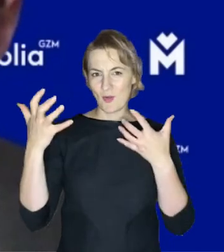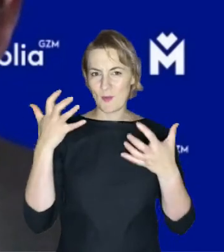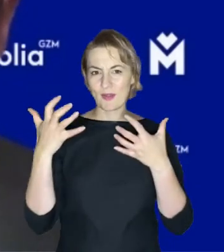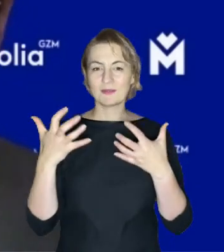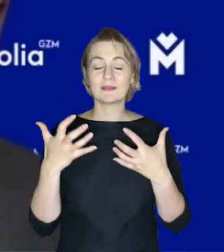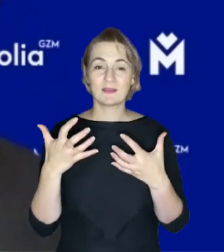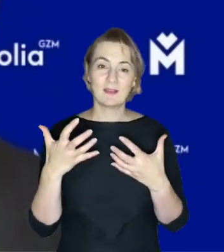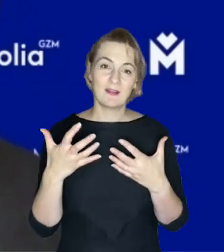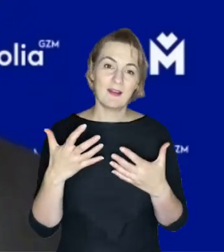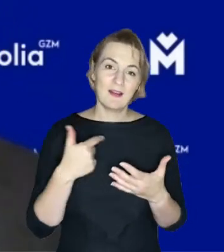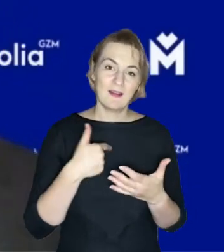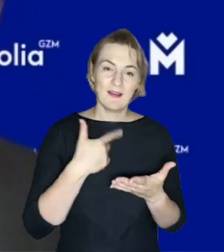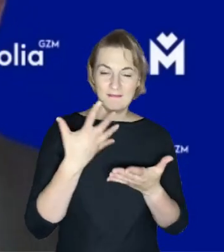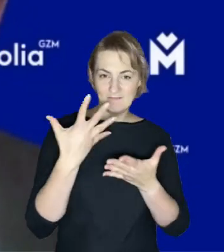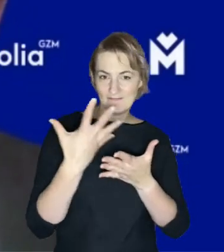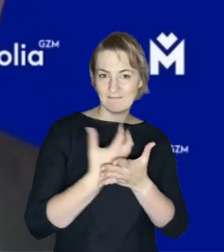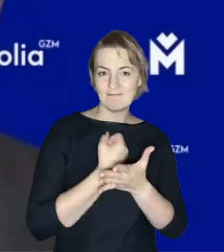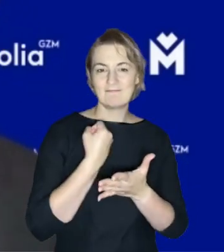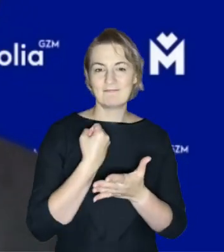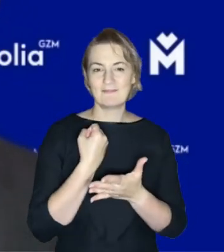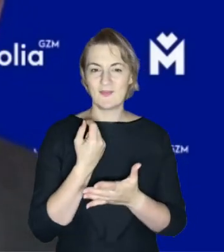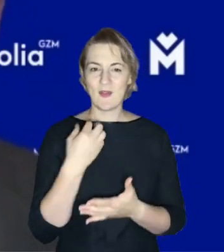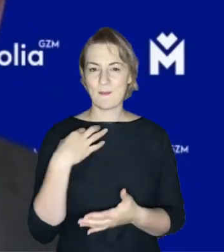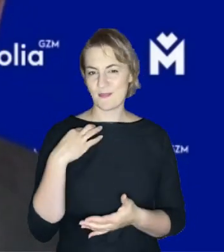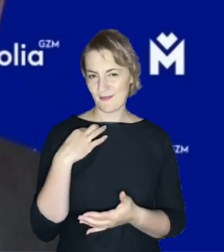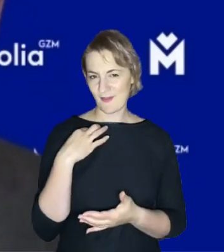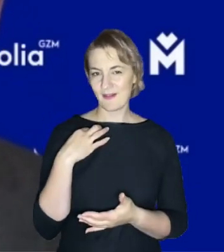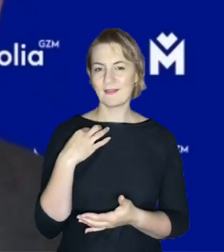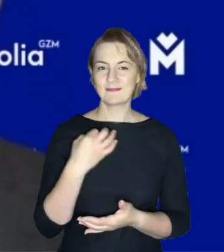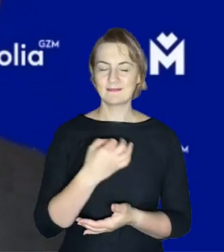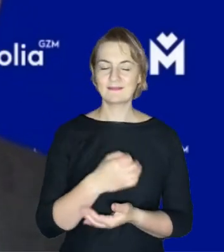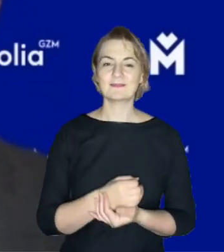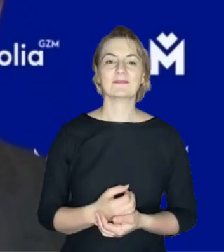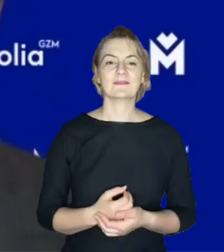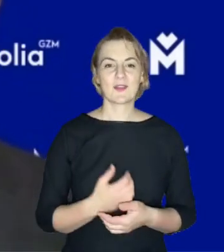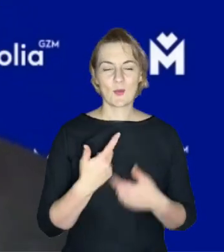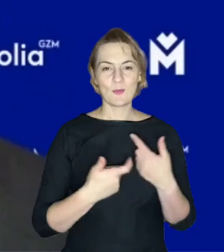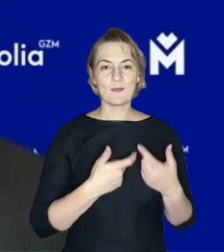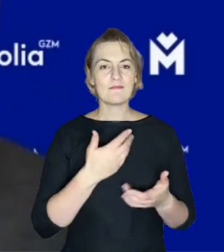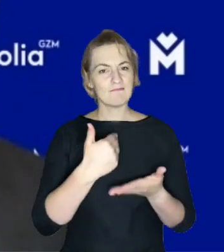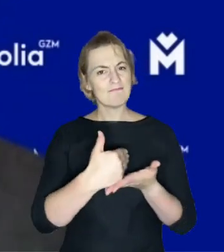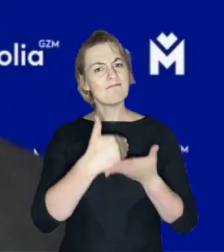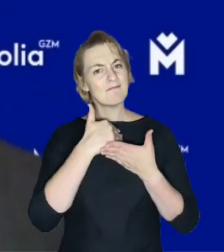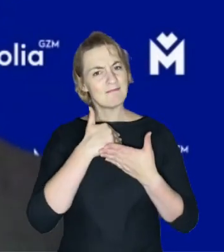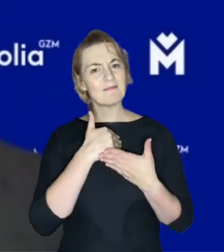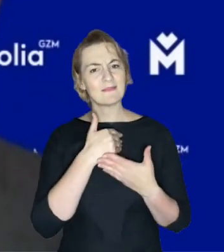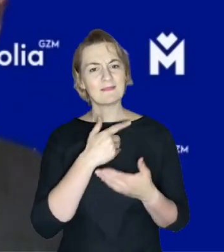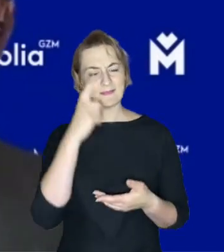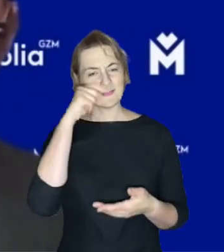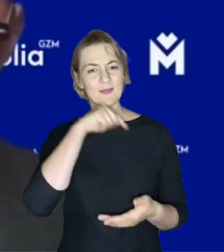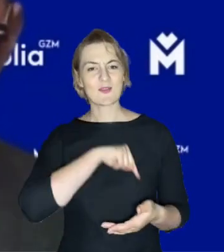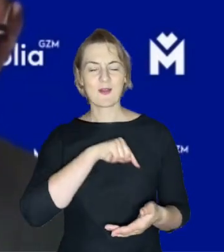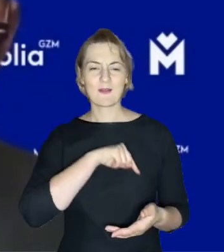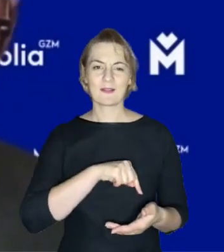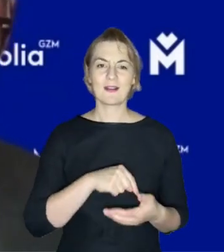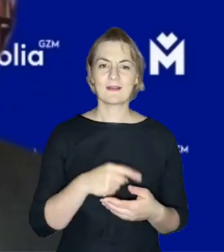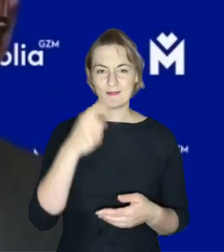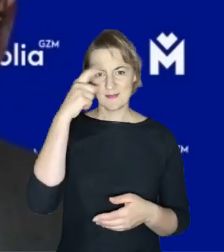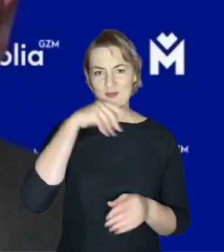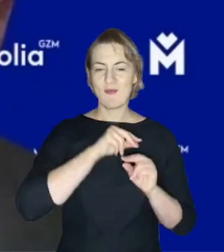skorzystać, tak trochę prywatę uprawiam, no i o poradę proszę psychologa,